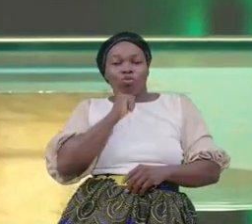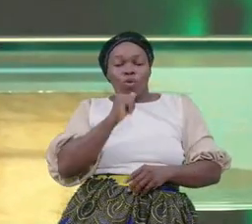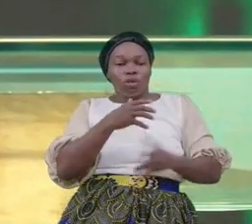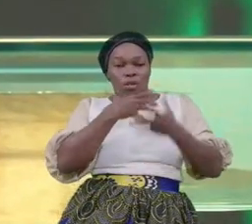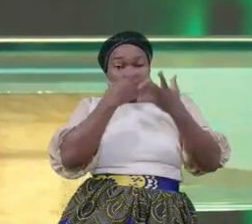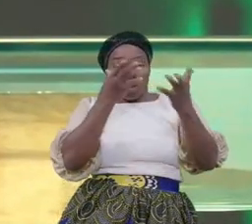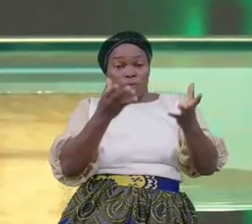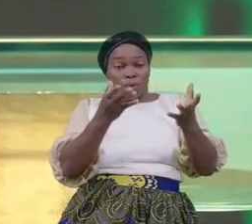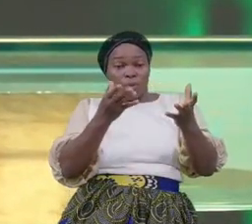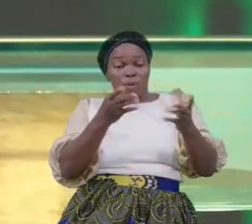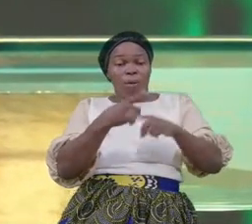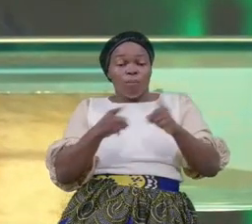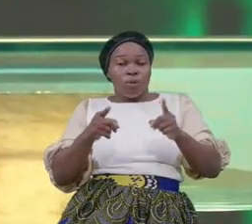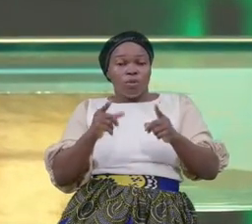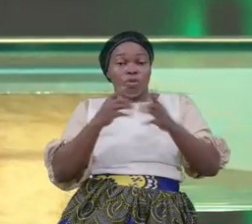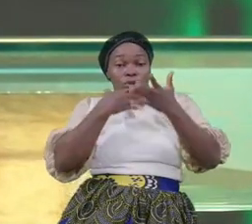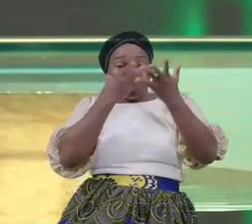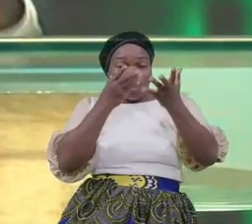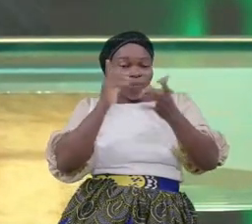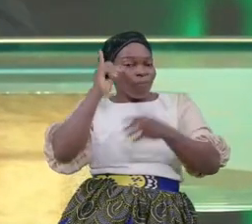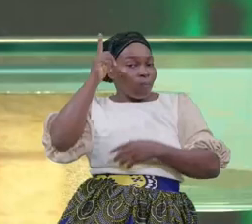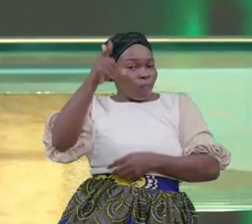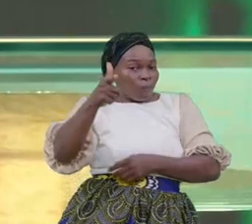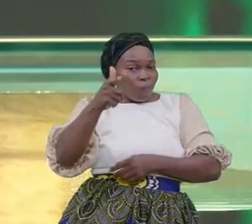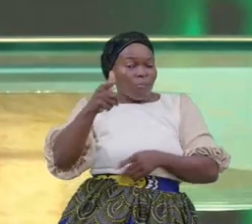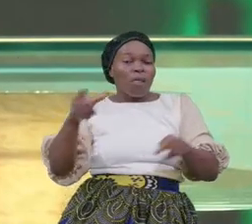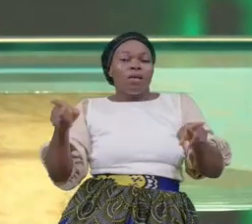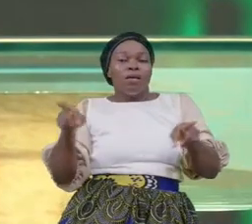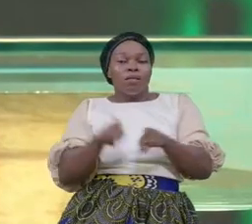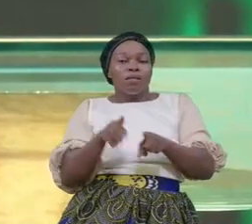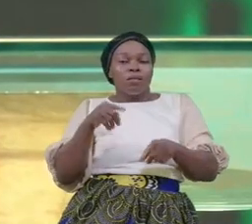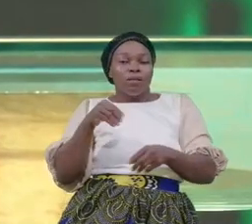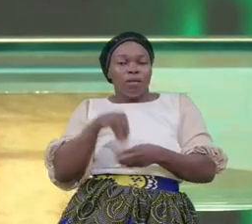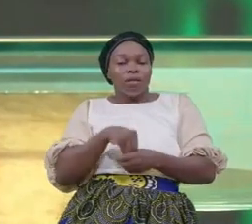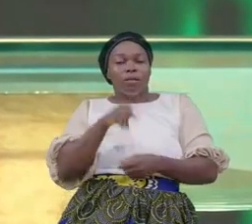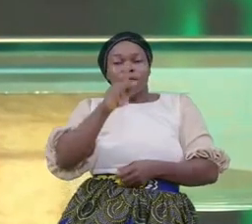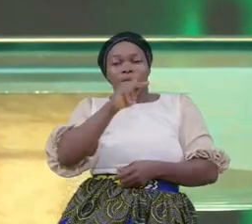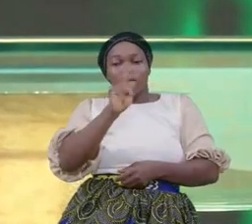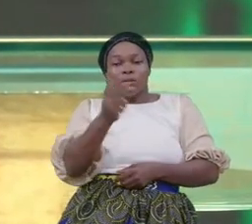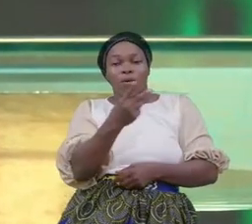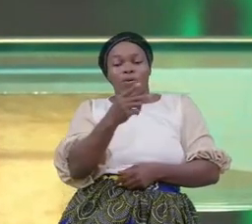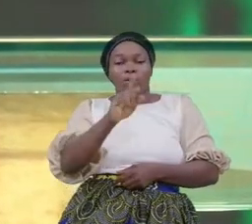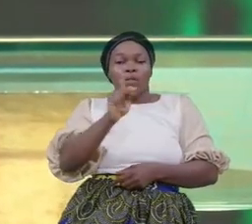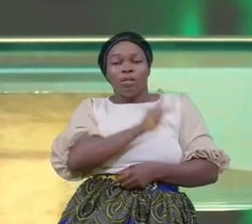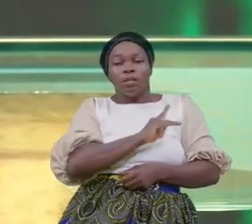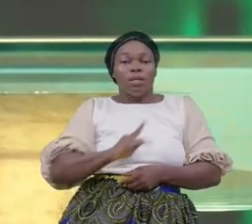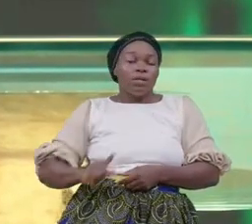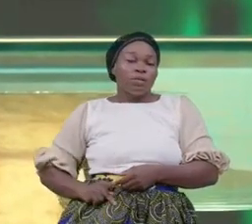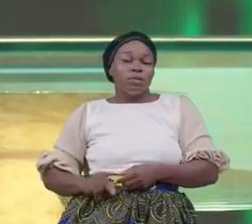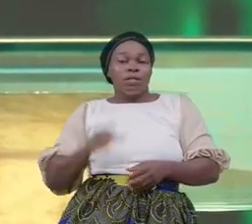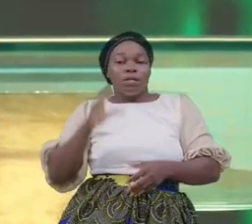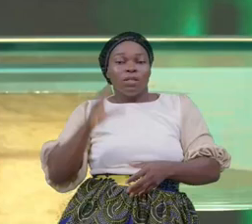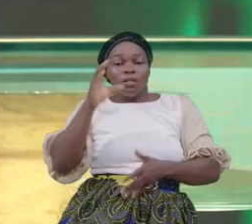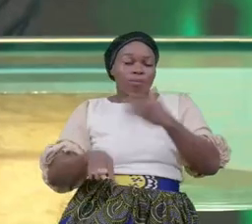cris. Laissez-moi vous montrer le pouvoir du contrôle de la